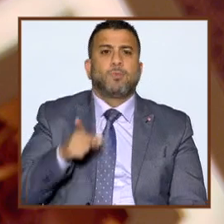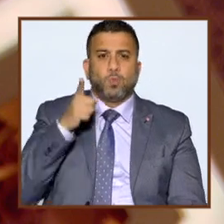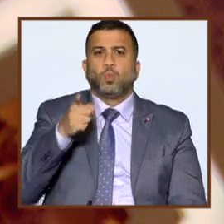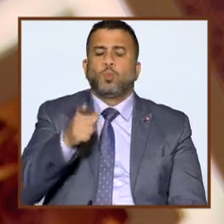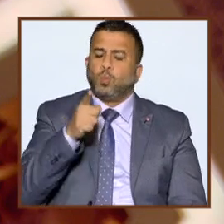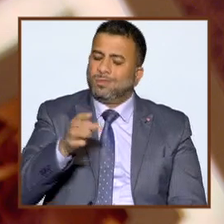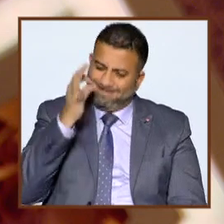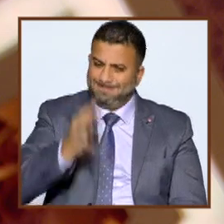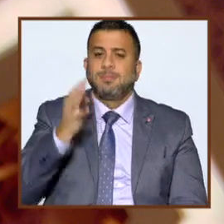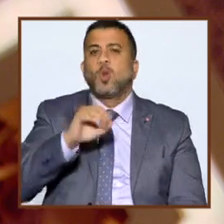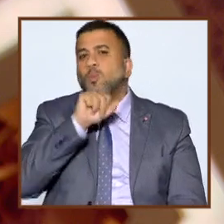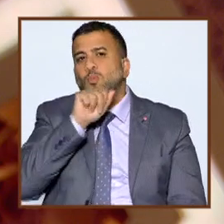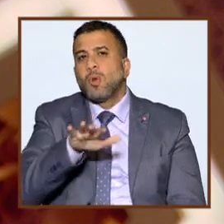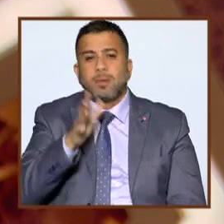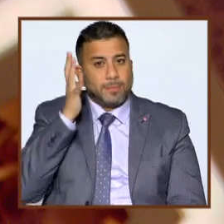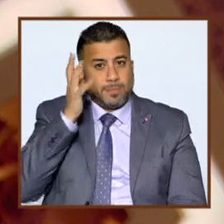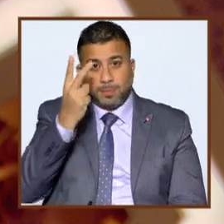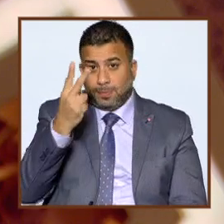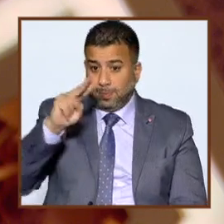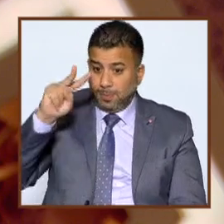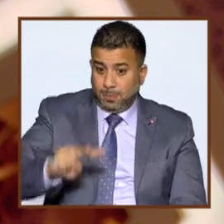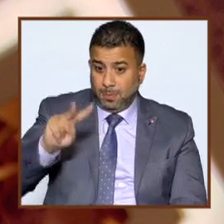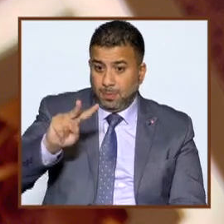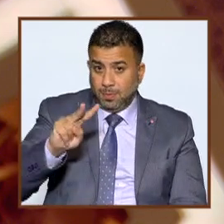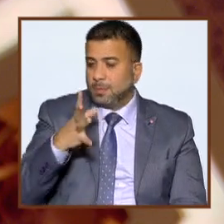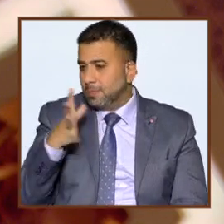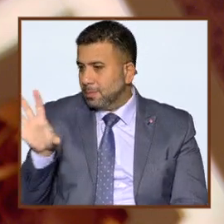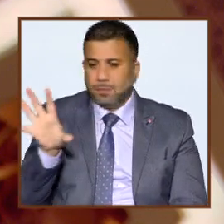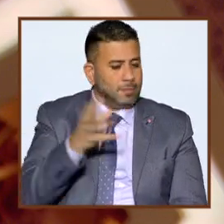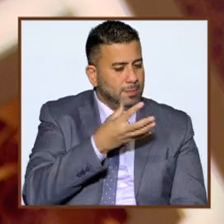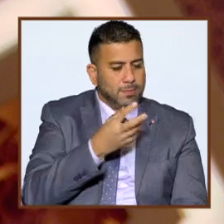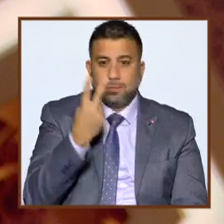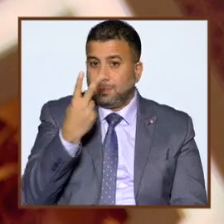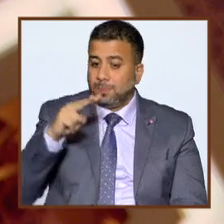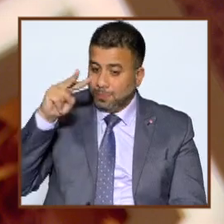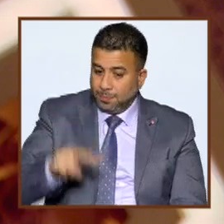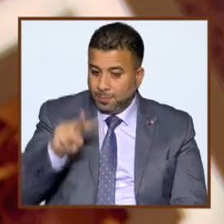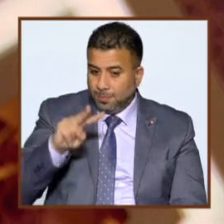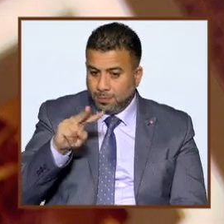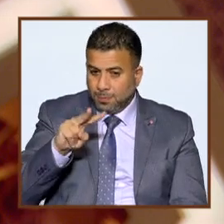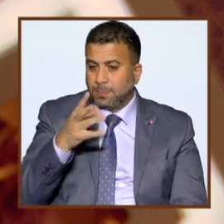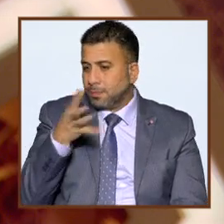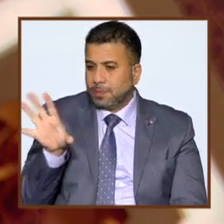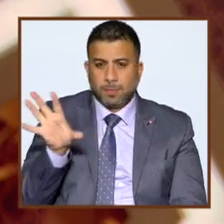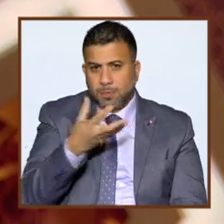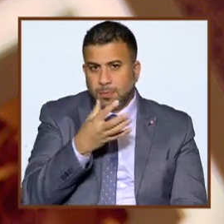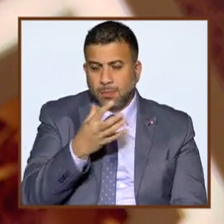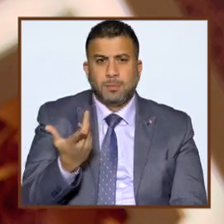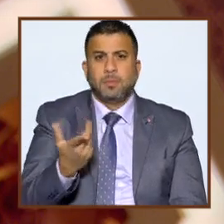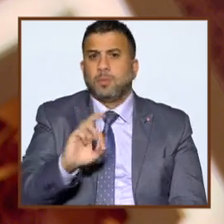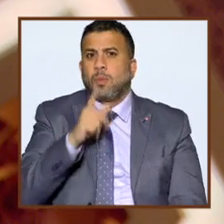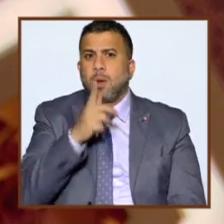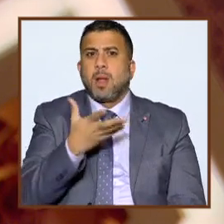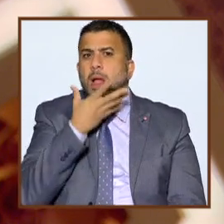صلاته، يصلي ركعتين ثم يسلم منهما، ثم يصلي ركعتين ثم يسلم منهما. تقول عائشة: فلا تسأل